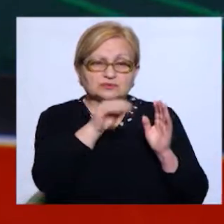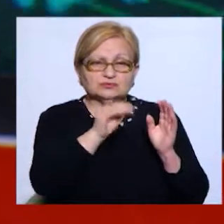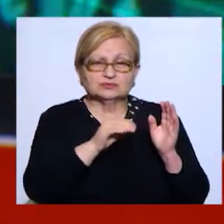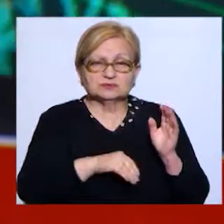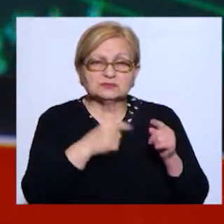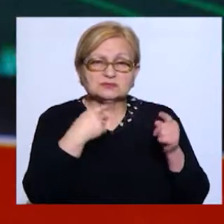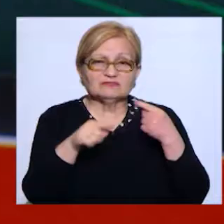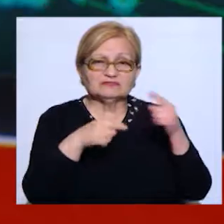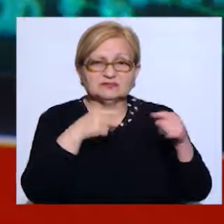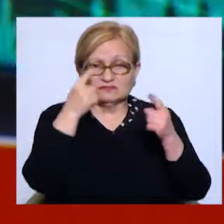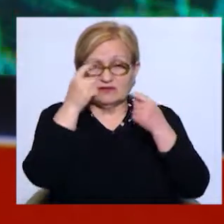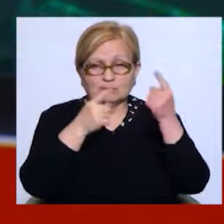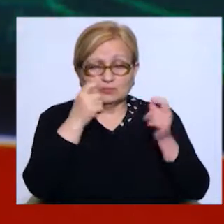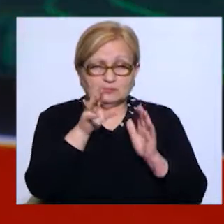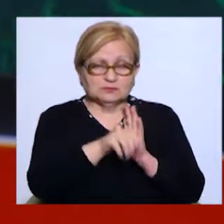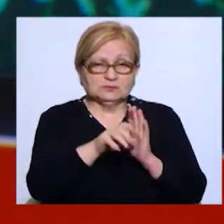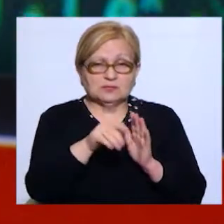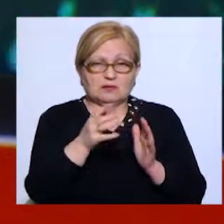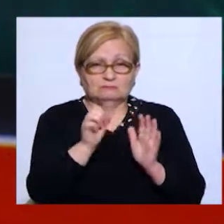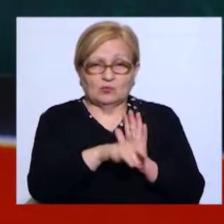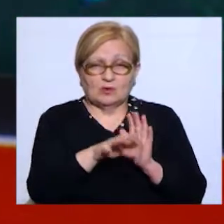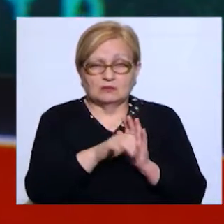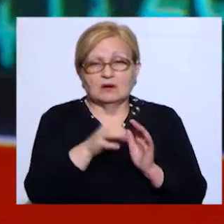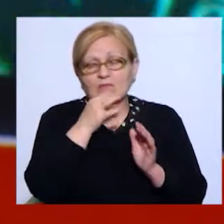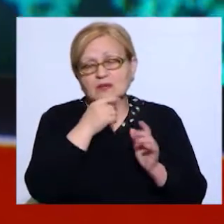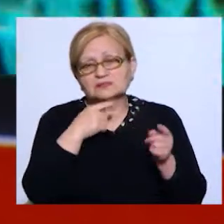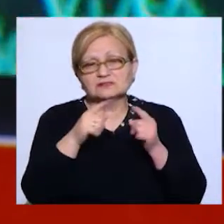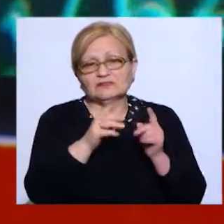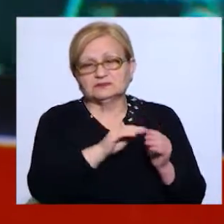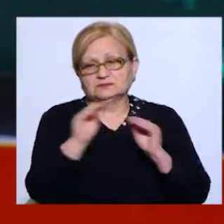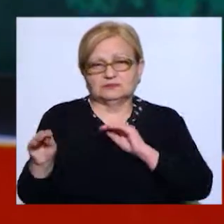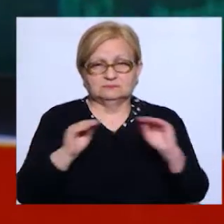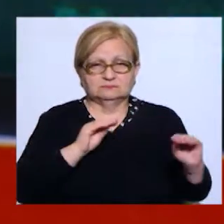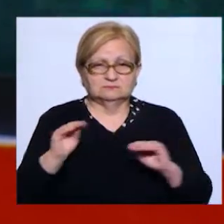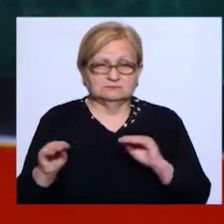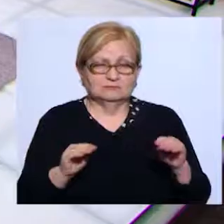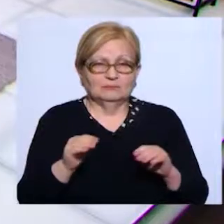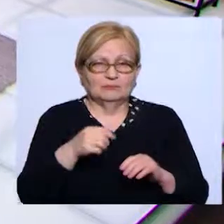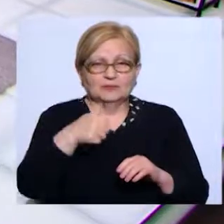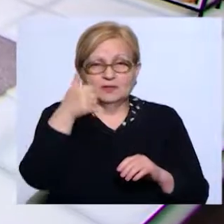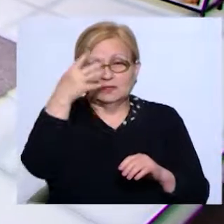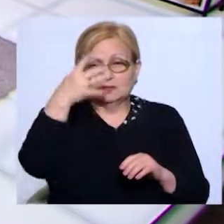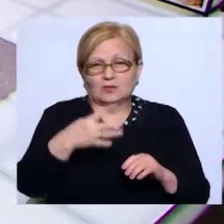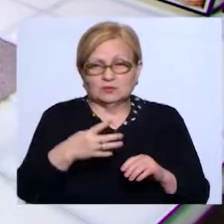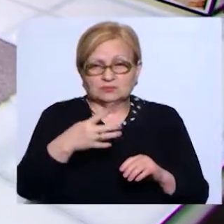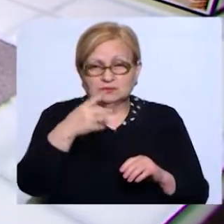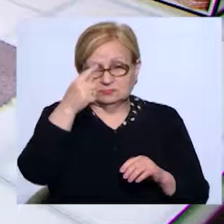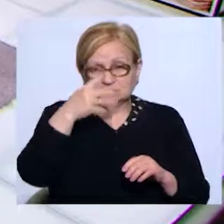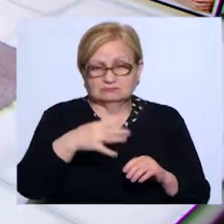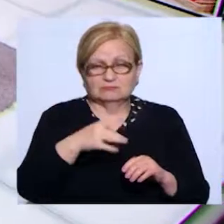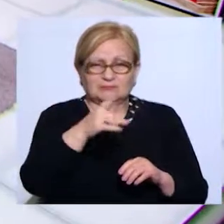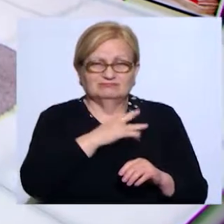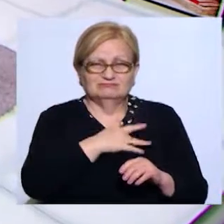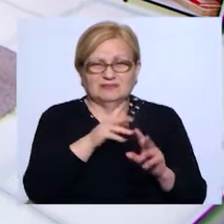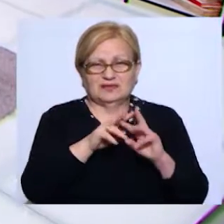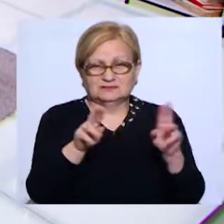სხვადასხვა ტიპის ინფორმაცია მოაგროვოთ და მერე სხვადასხვანაირად დაამუშავოთ. მაგრამ აი მაგალითად, პირველი ოთხი უფრო ერთი